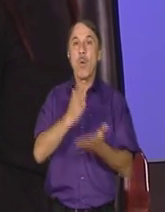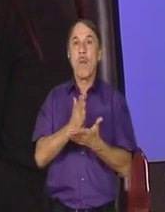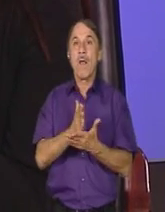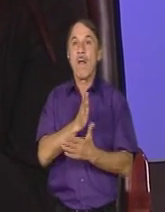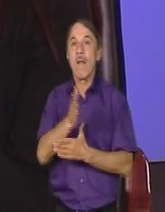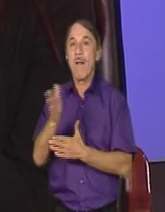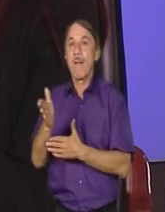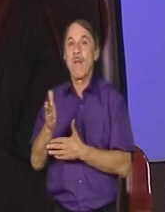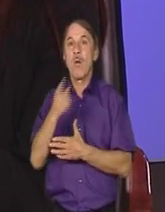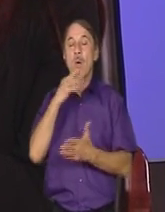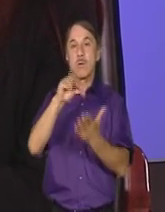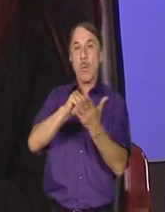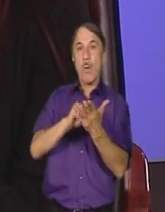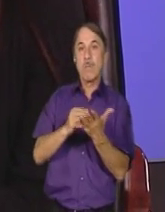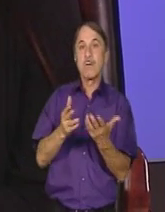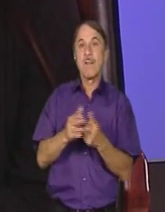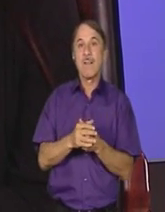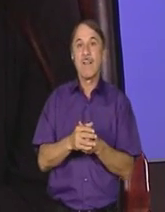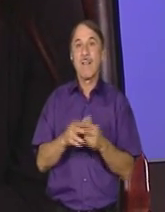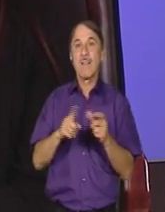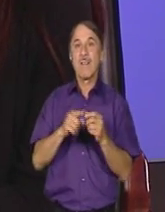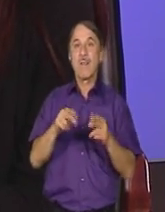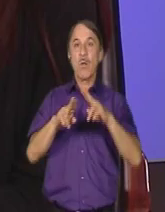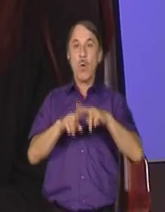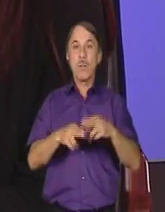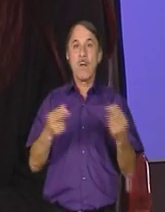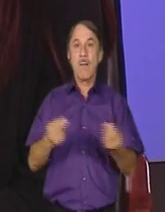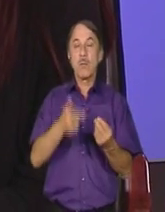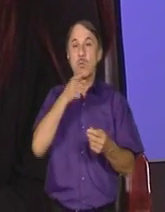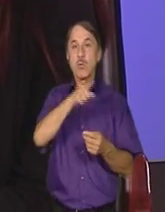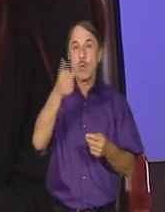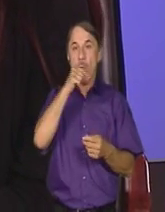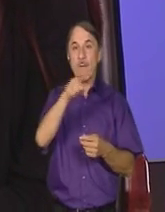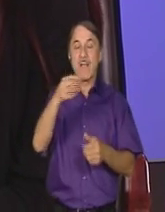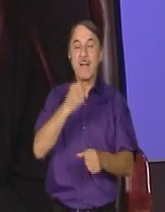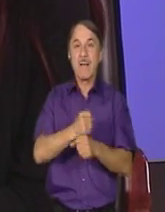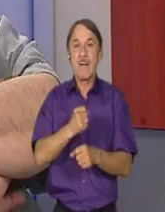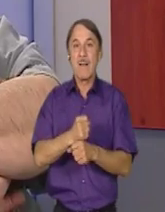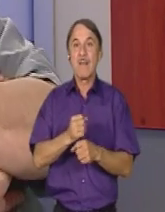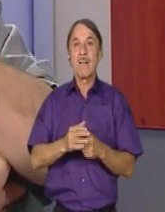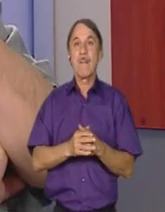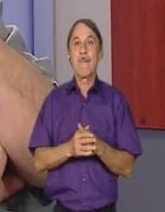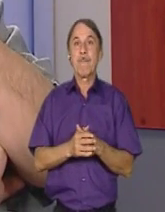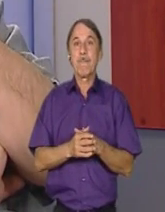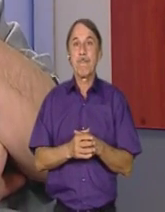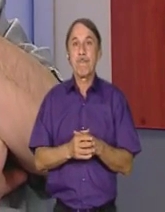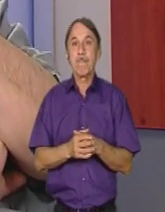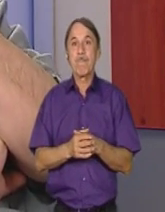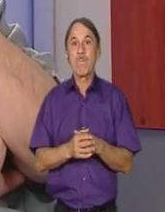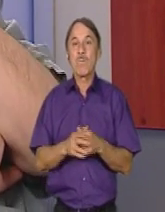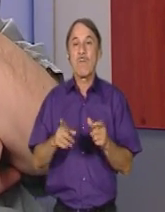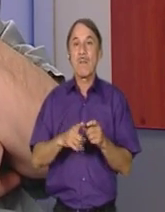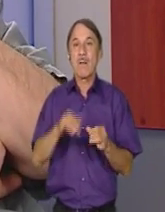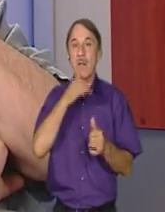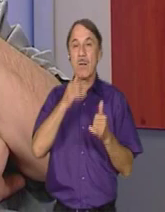neki način podilaženja publici i približavanja publici i predstavljanja onog što vi radite? Ili je to prosto,